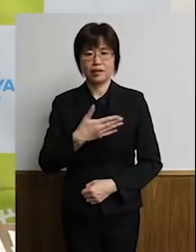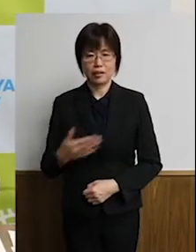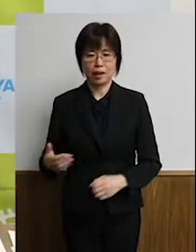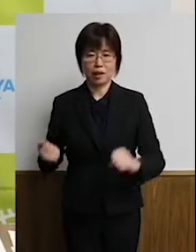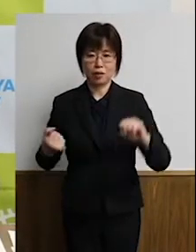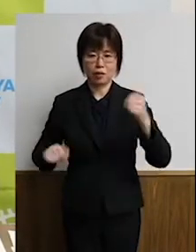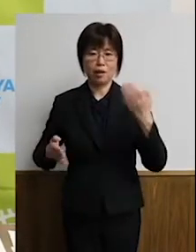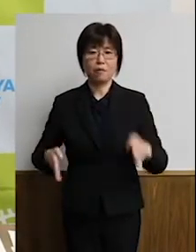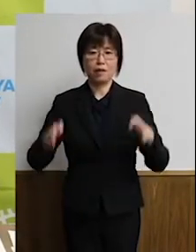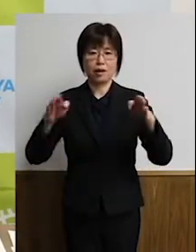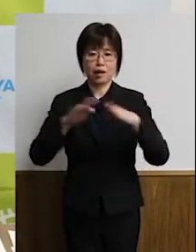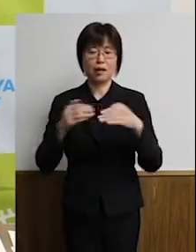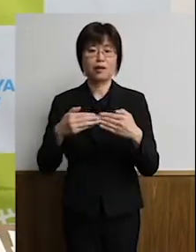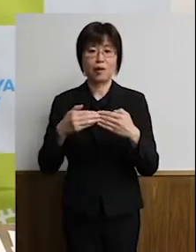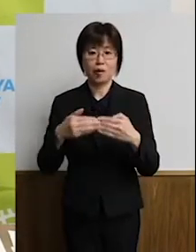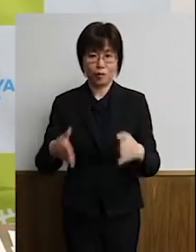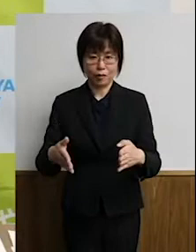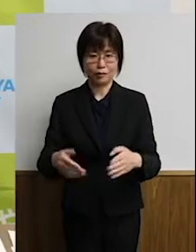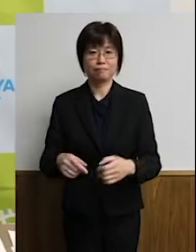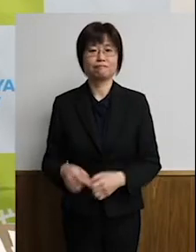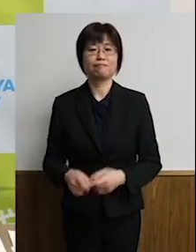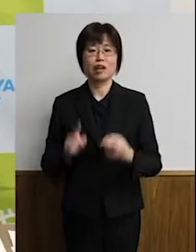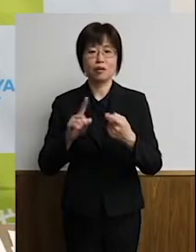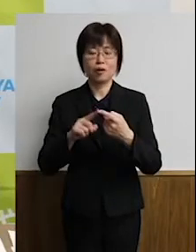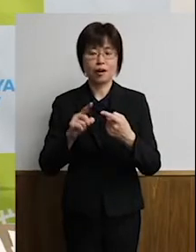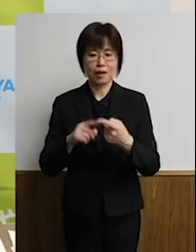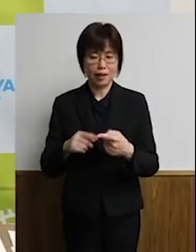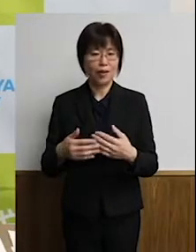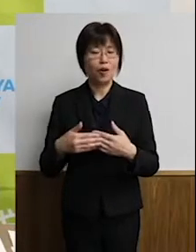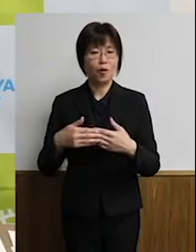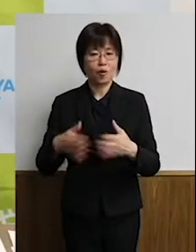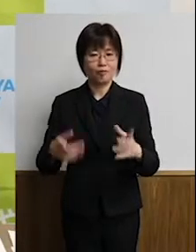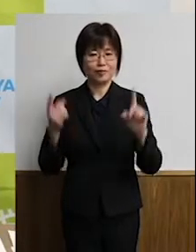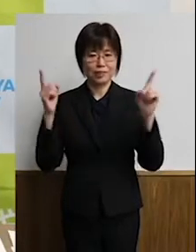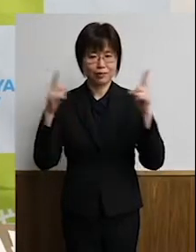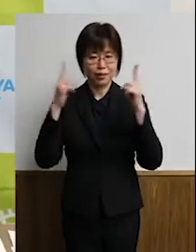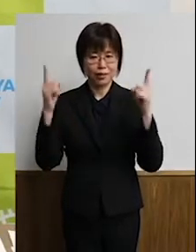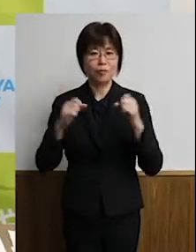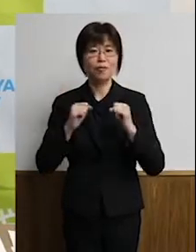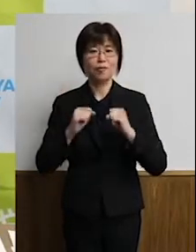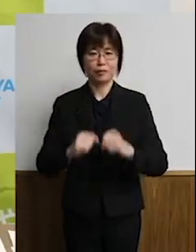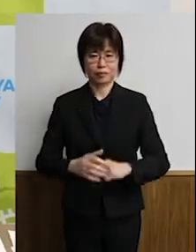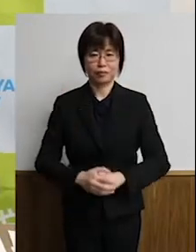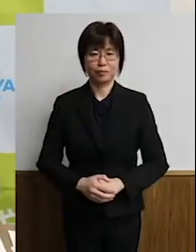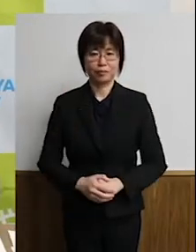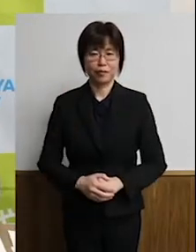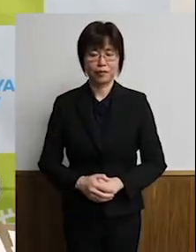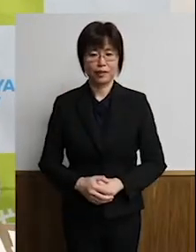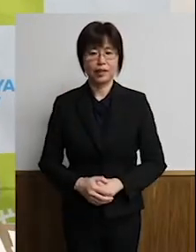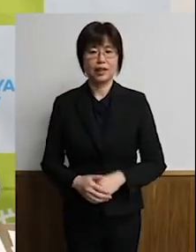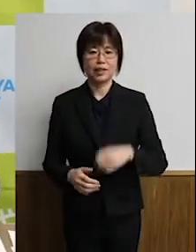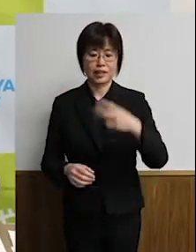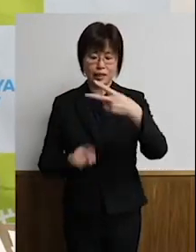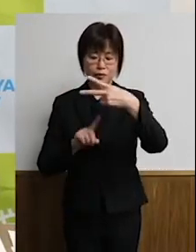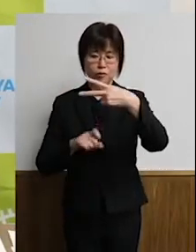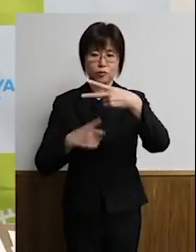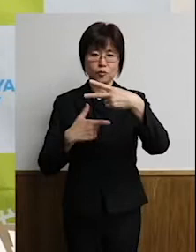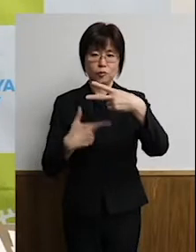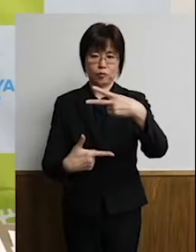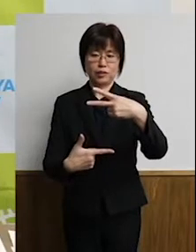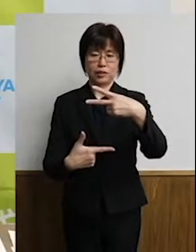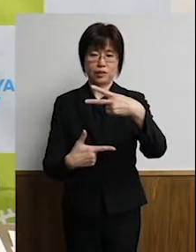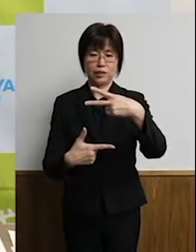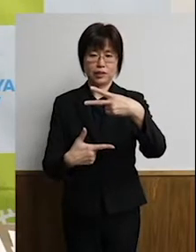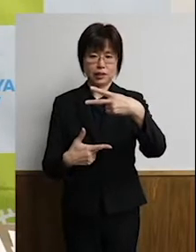が開館します。これに合わせてオープニングセレモニーを開催いたします。開催日時は2月